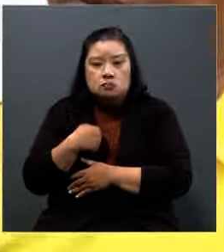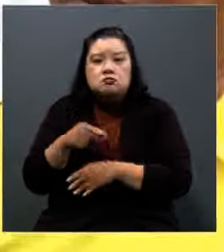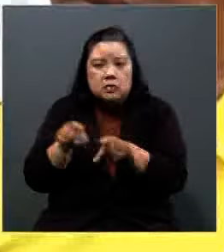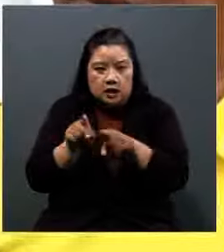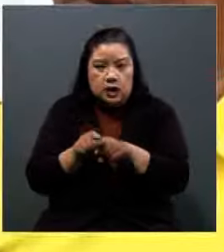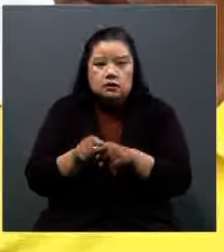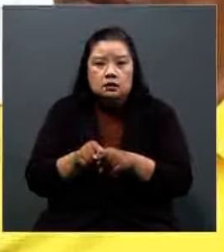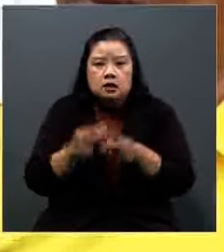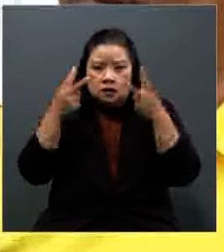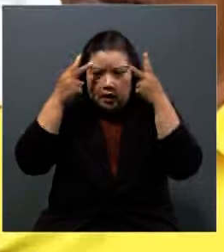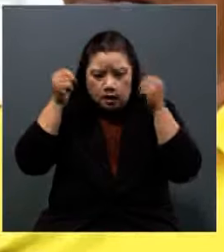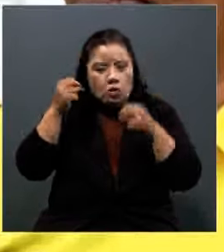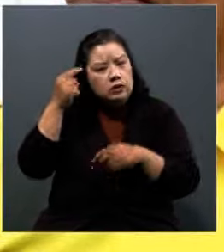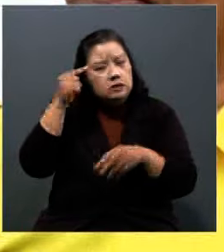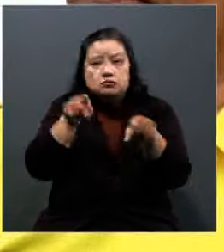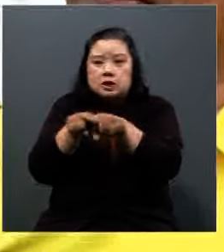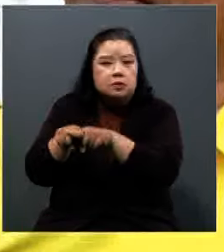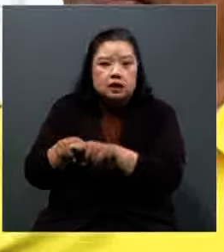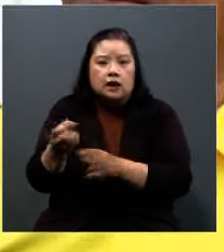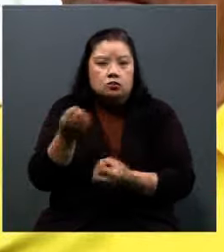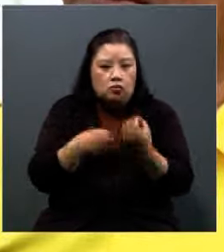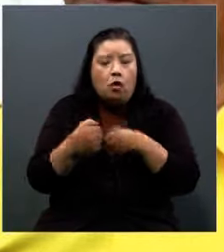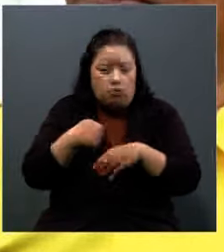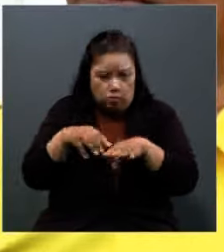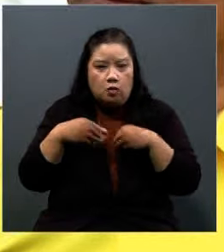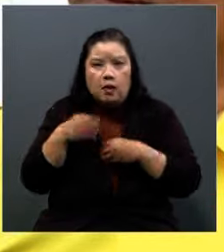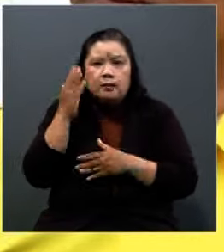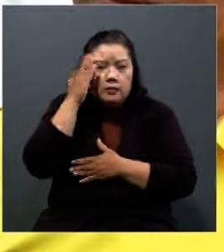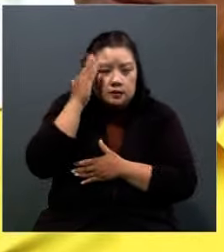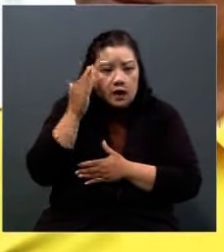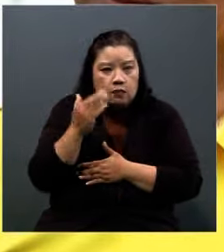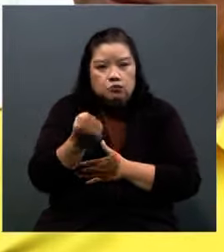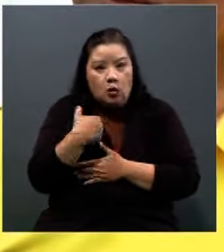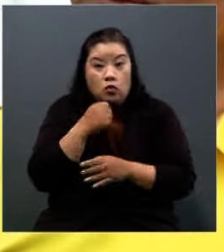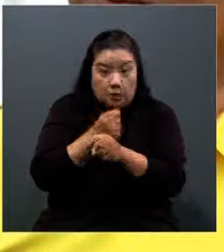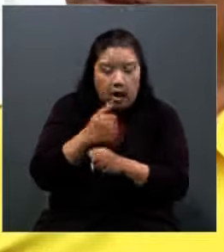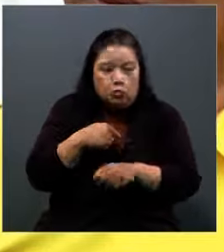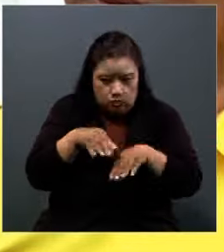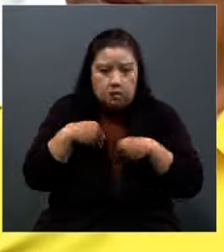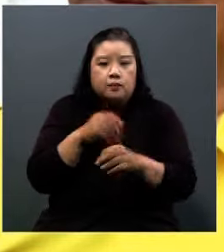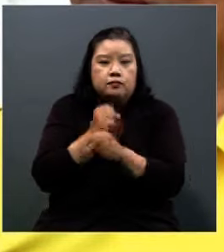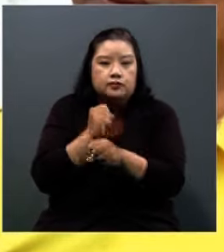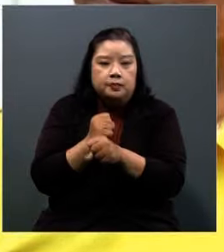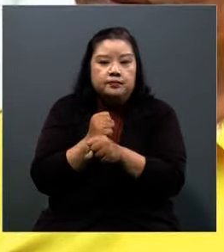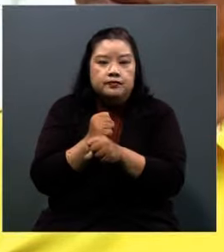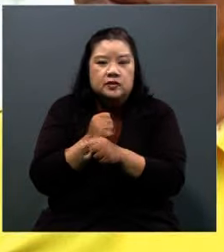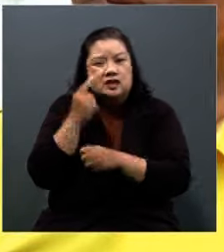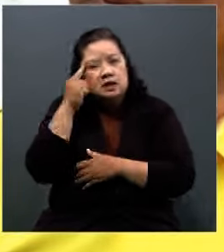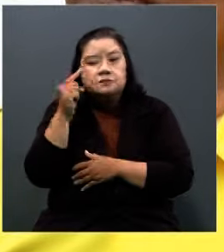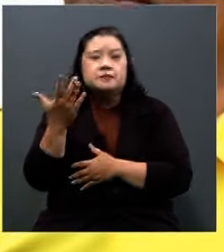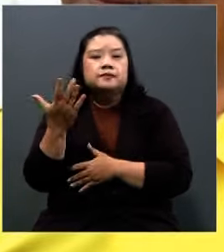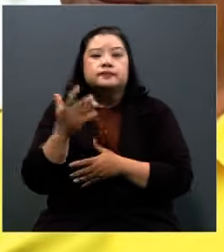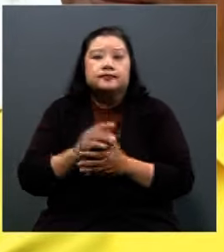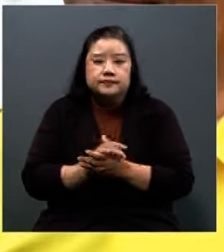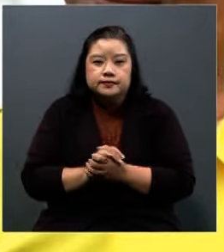ายกรัฐมนตรีท่านอื่นหรือว่าท่านอื่นจะแนะนำมาผมก็รับฟังนะครับถ้าอะไรทำได้เราก็จะทำนะครับไม่ได้คิดอะไรครับ